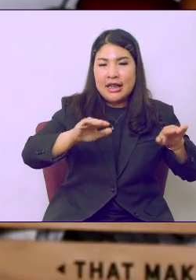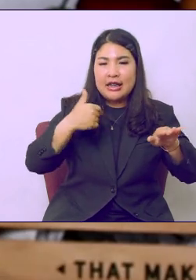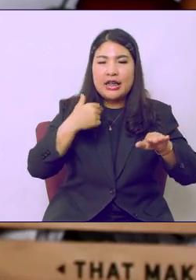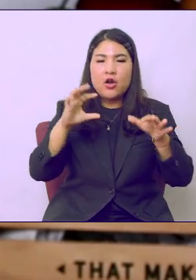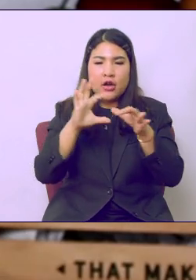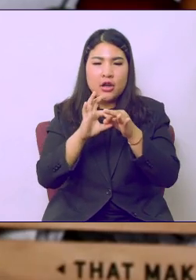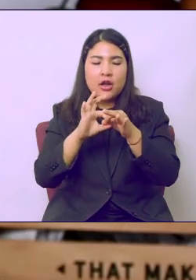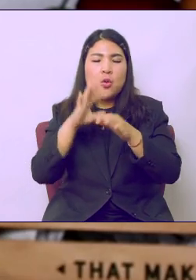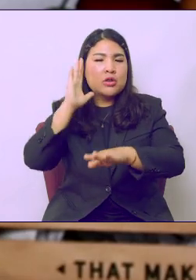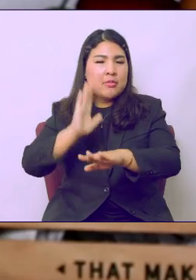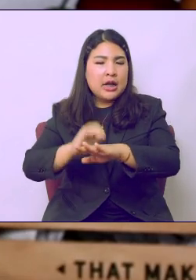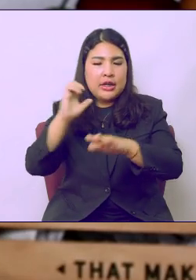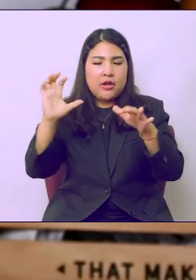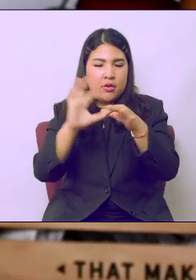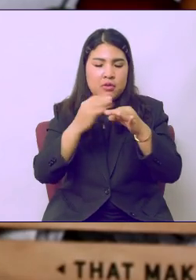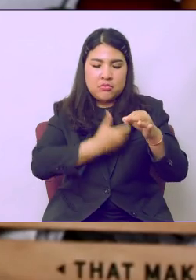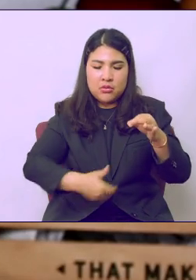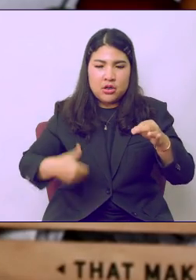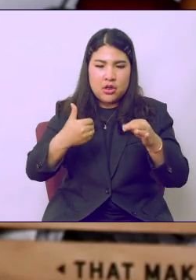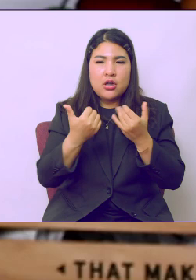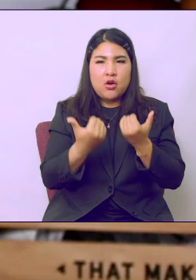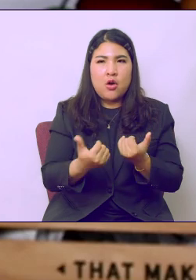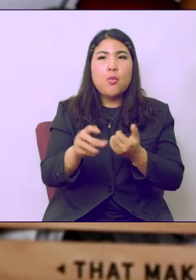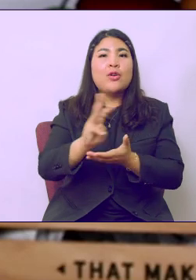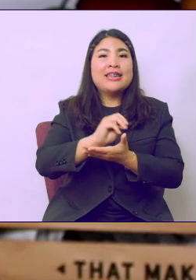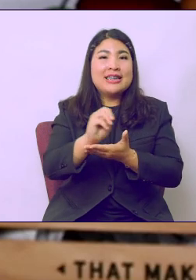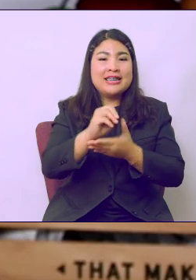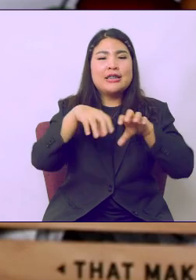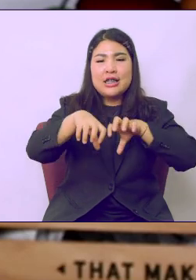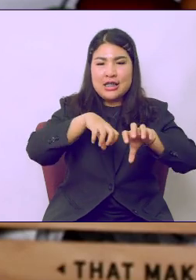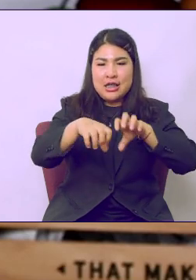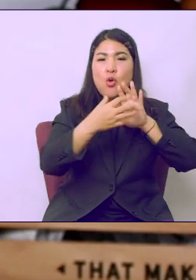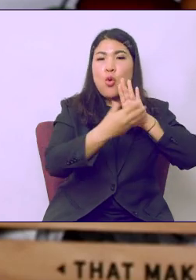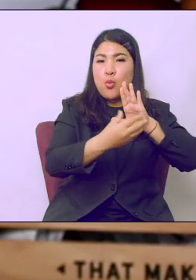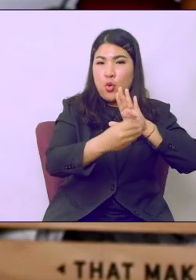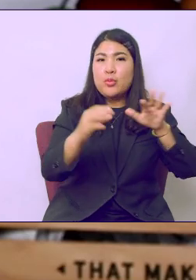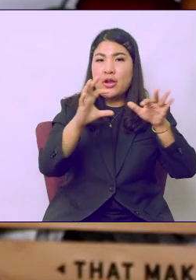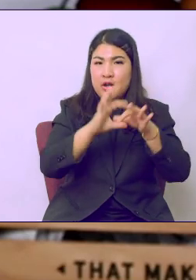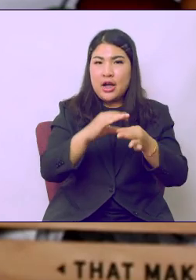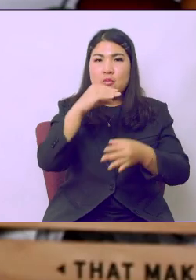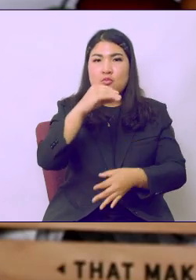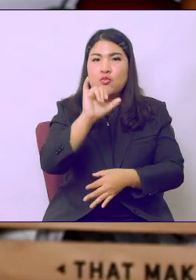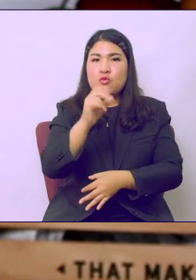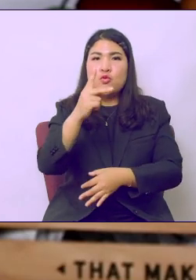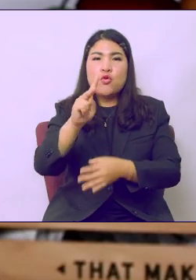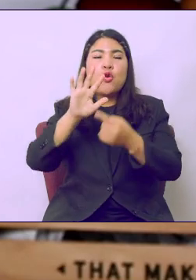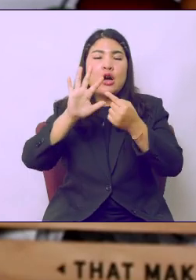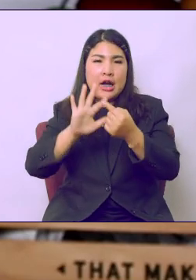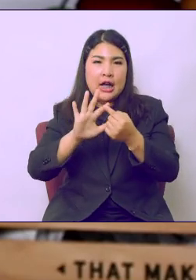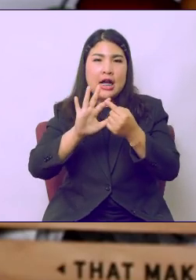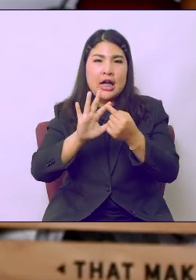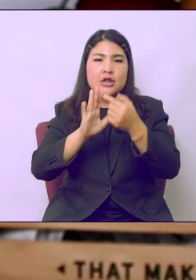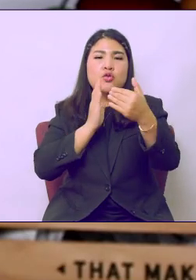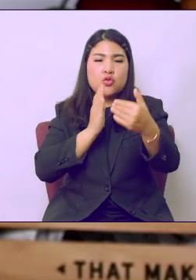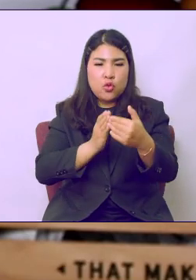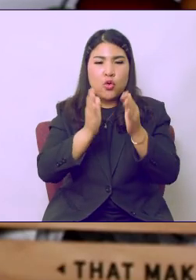นะครับแล้วก็เนี่ยครับผู้เชี่ยวนะครับในมูลนิธิเนี่ยอาจจะทำจัดอบรมเรื่องโยคะสำหรับเด็กพิการขึ้นมาจริงๆเลยเพราะว่าอย่างน้อย